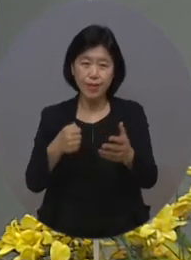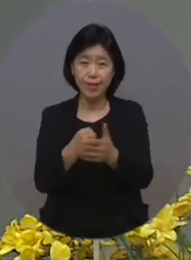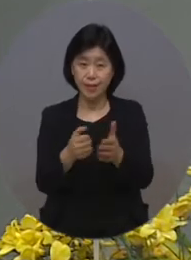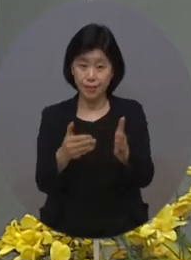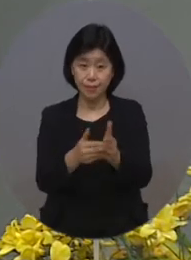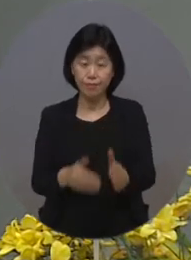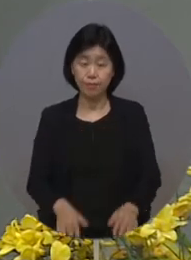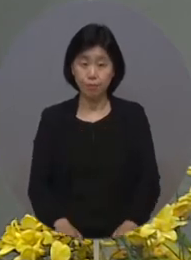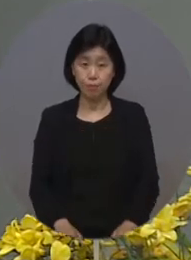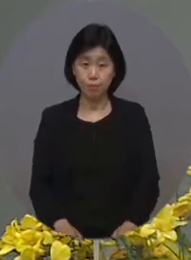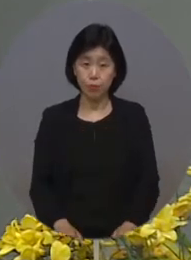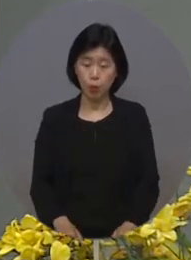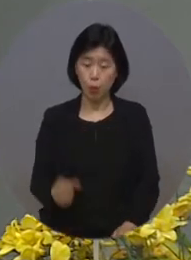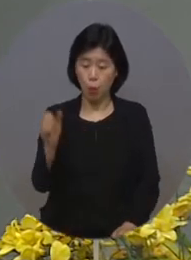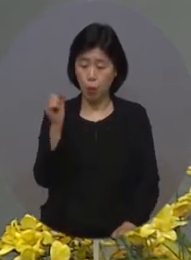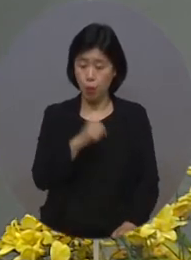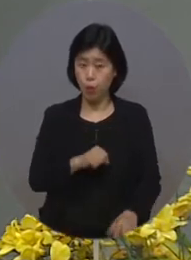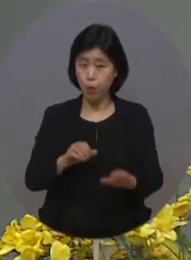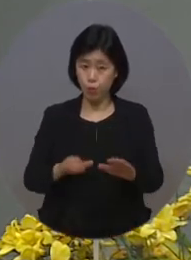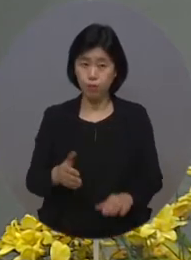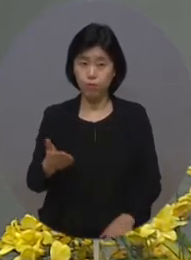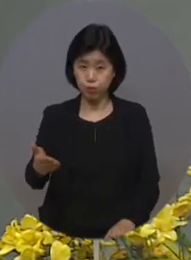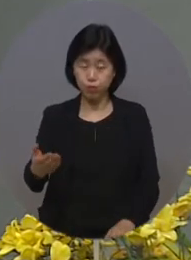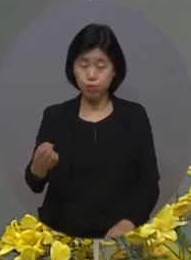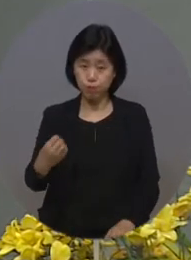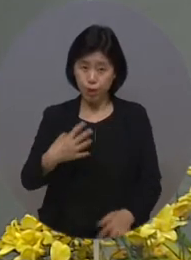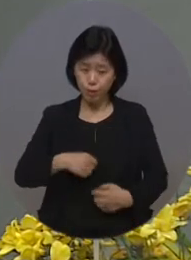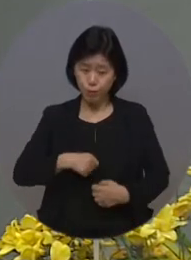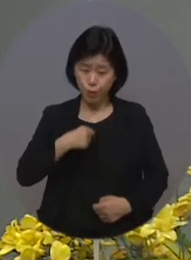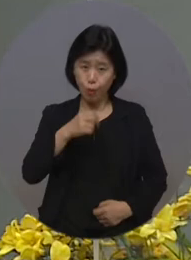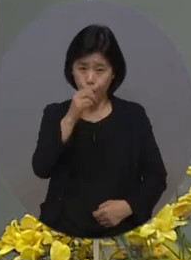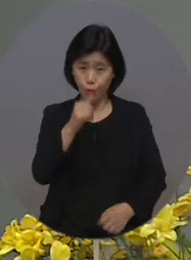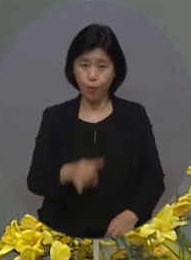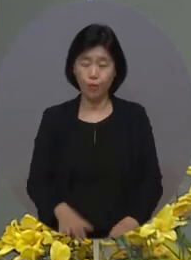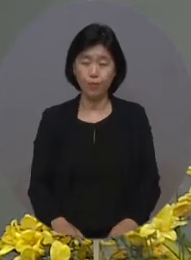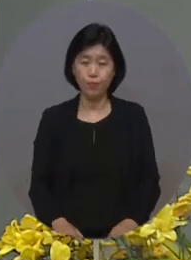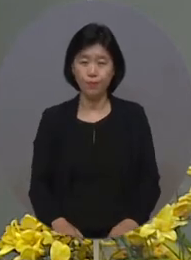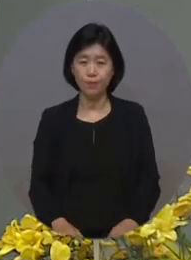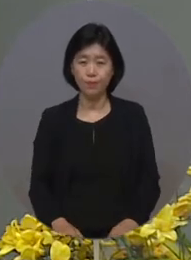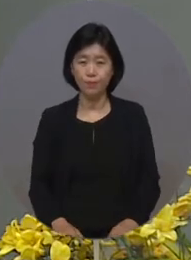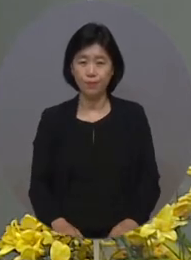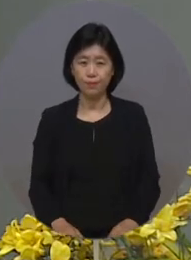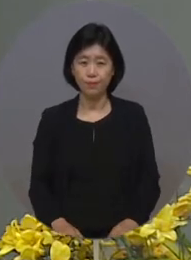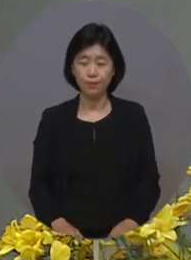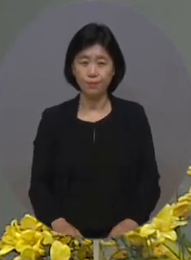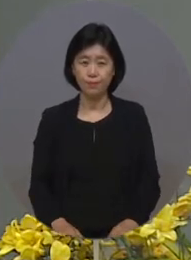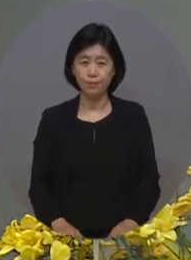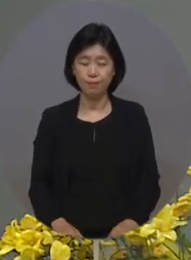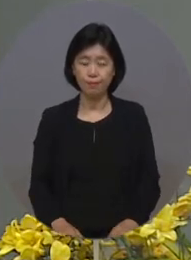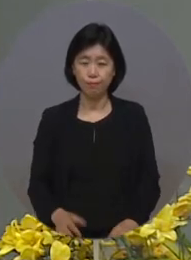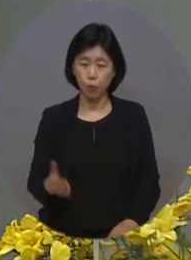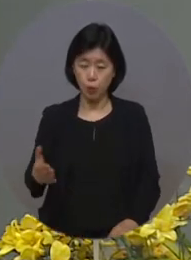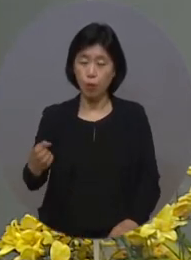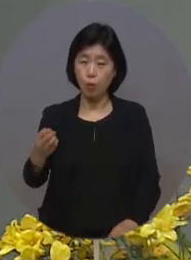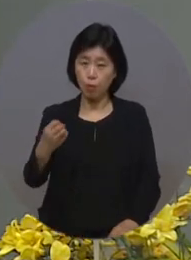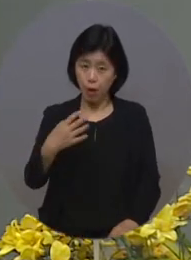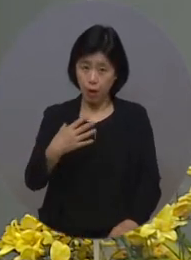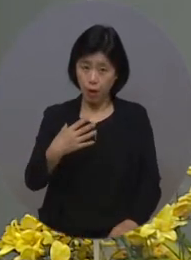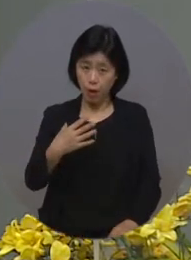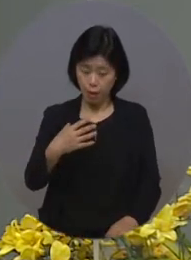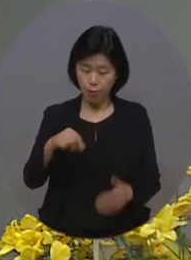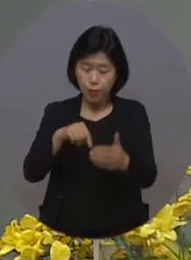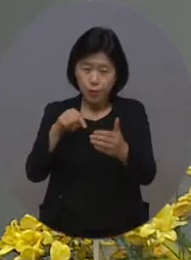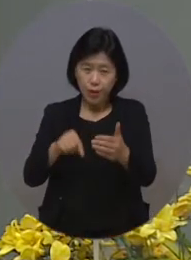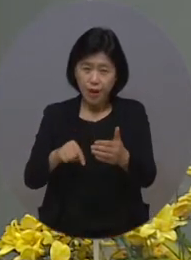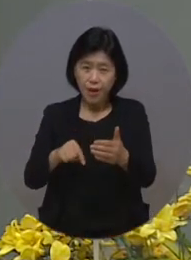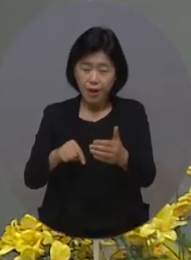진짜 이게 수 스스로의 어떤 그 솔직한 마음속에서 또 제 2의 어 원 10g